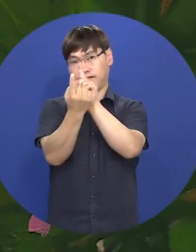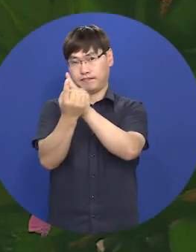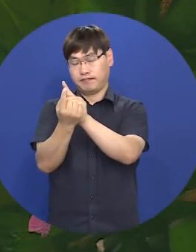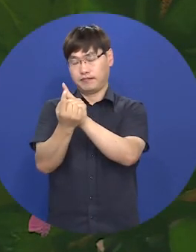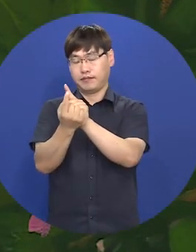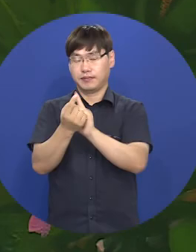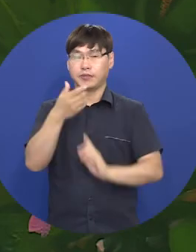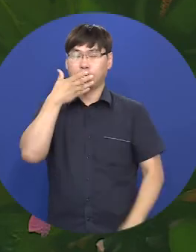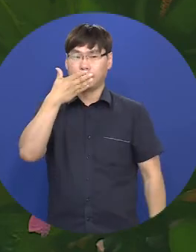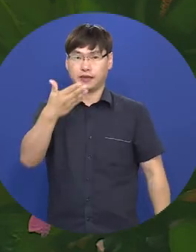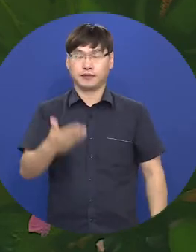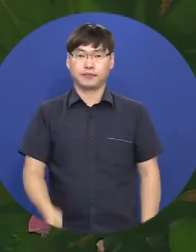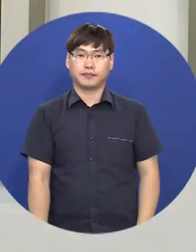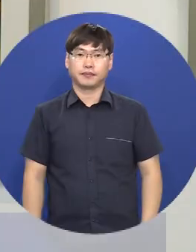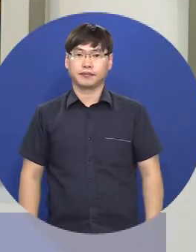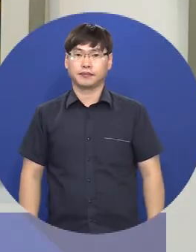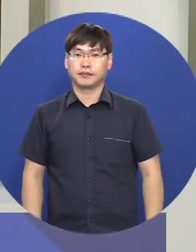있었습니다.